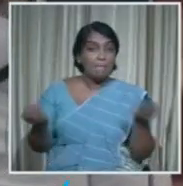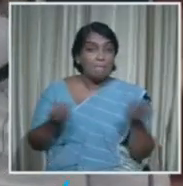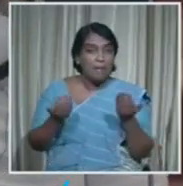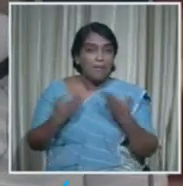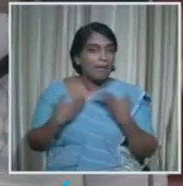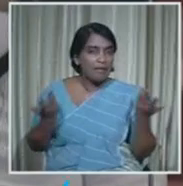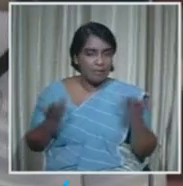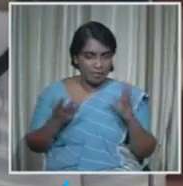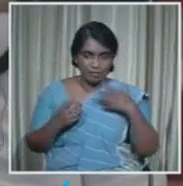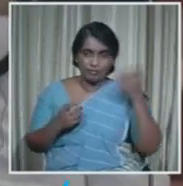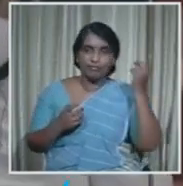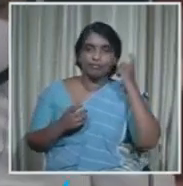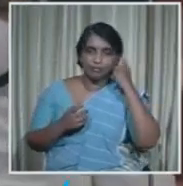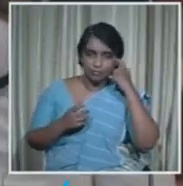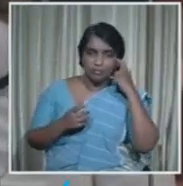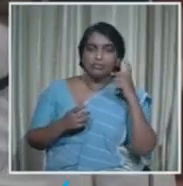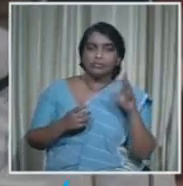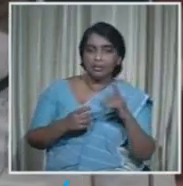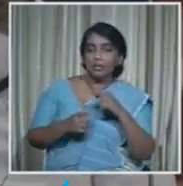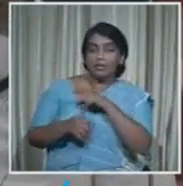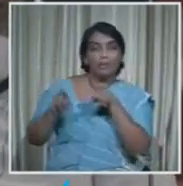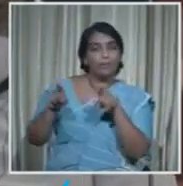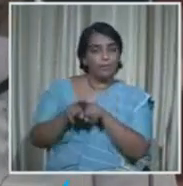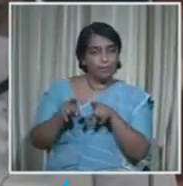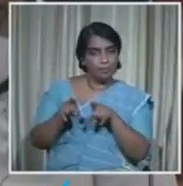dah eh gahala tiye enawa mate eka pukade he tua.